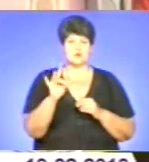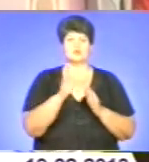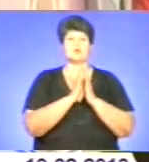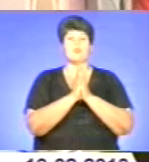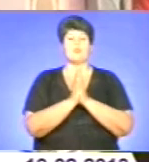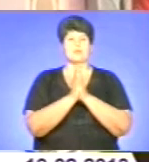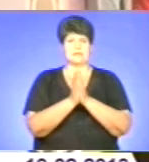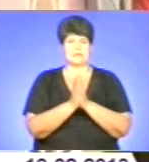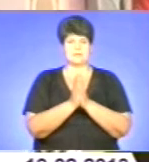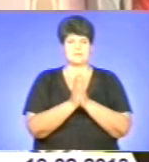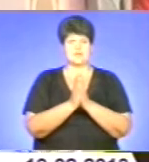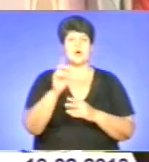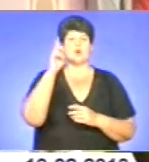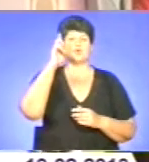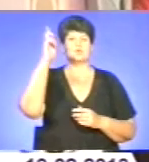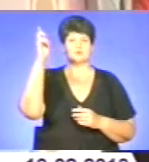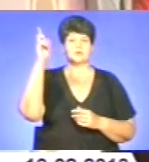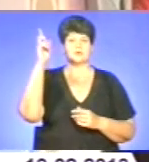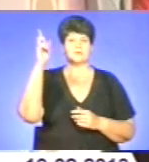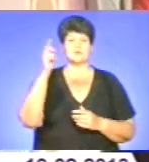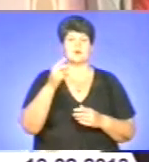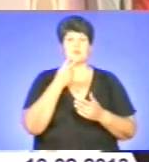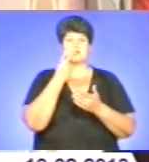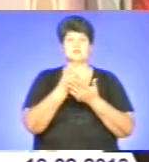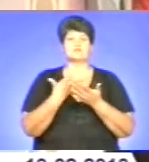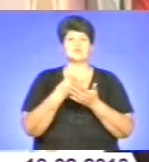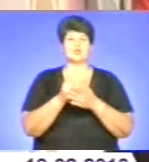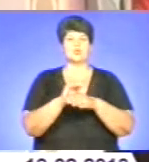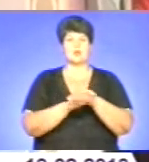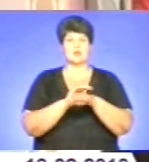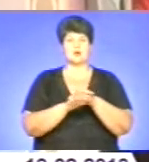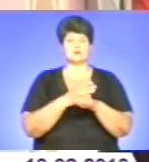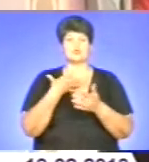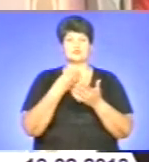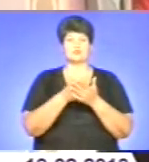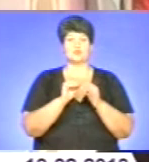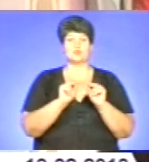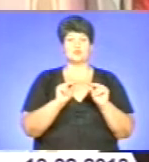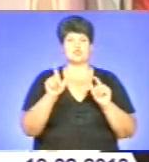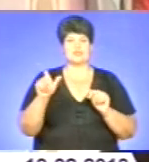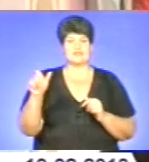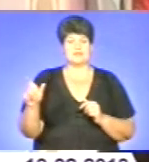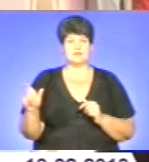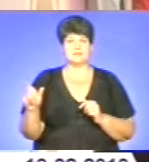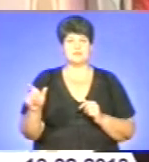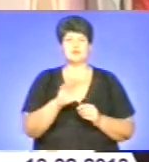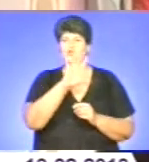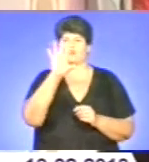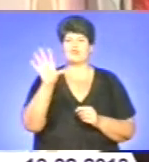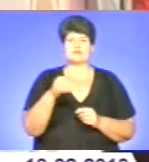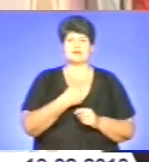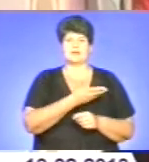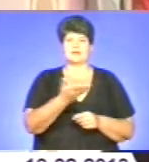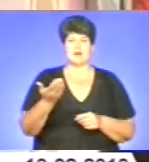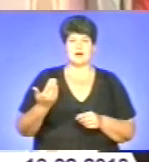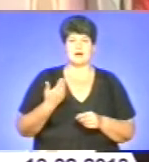помолитись Господь проявив свою ласку свою милість до своїх учеників та до всіх нас до свого